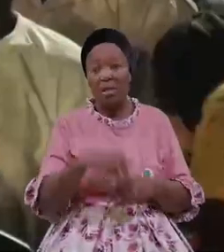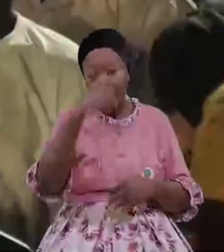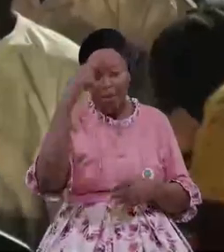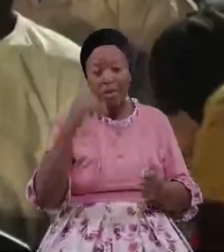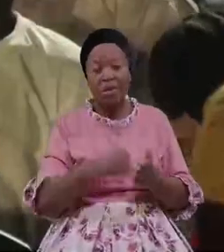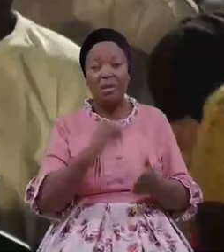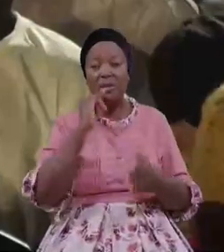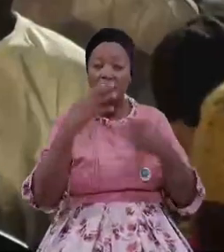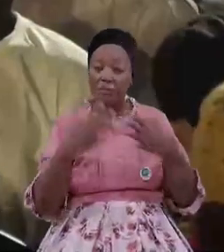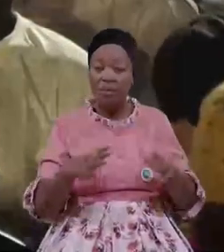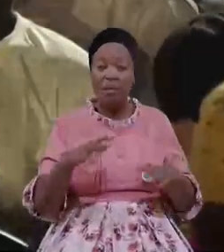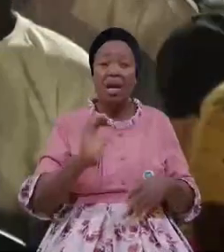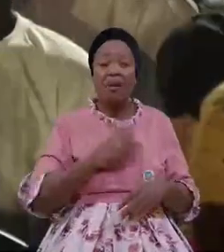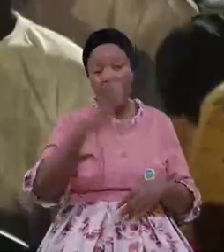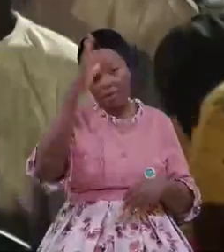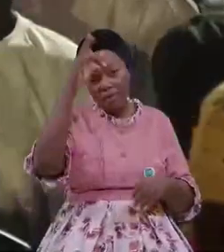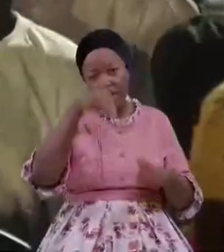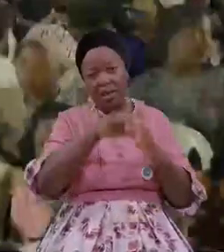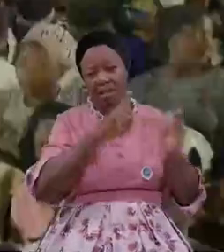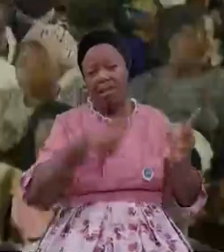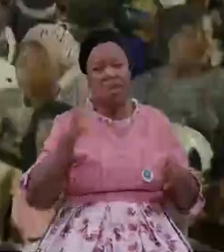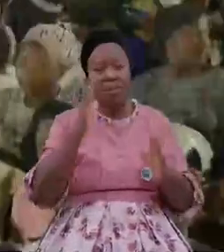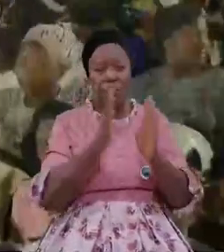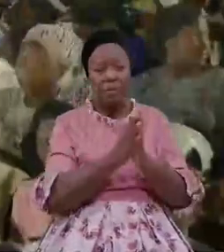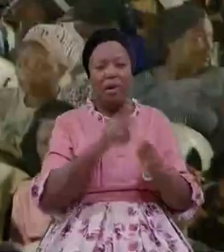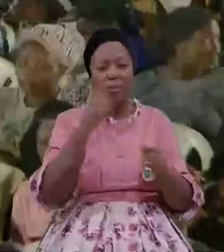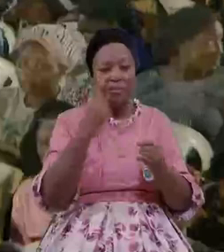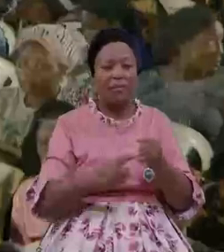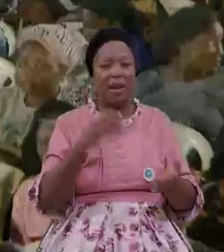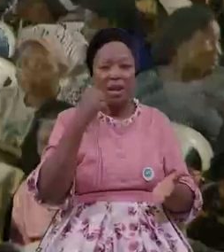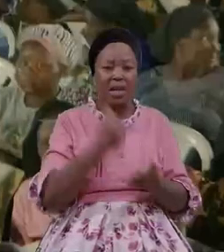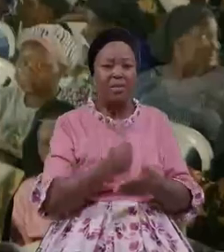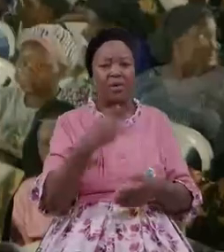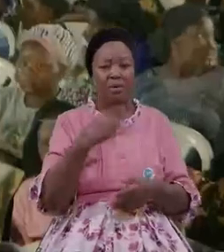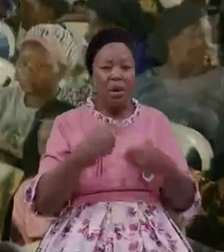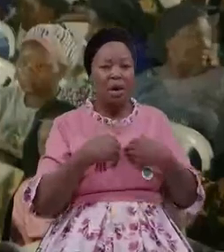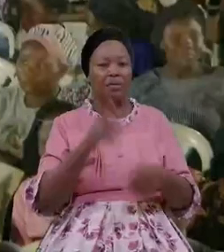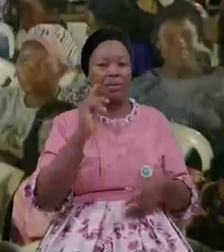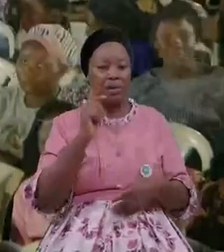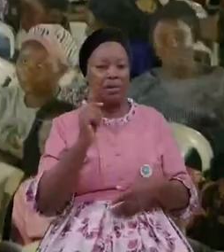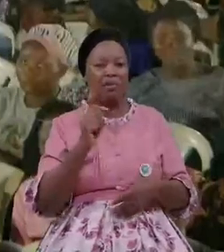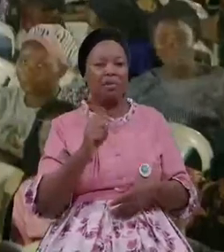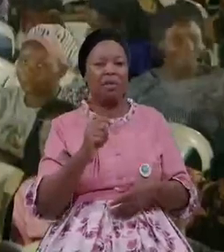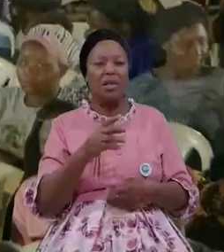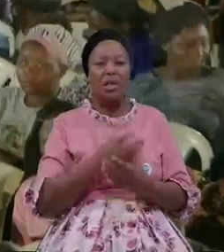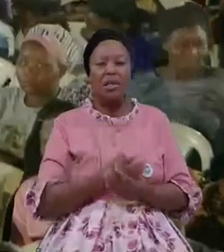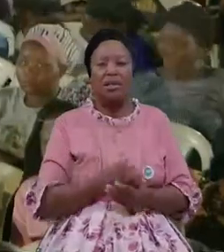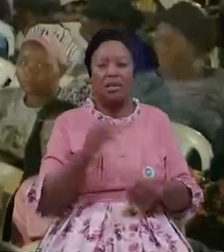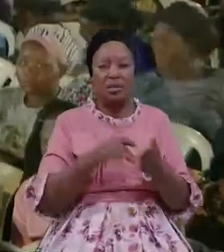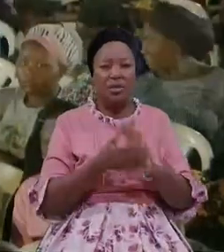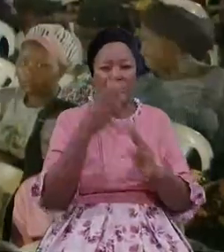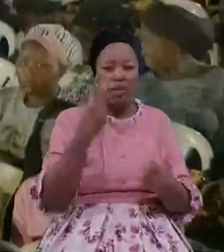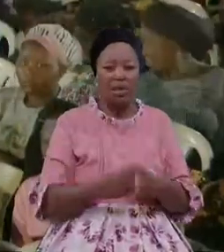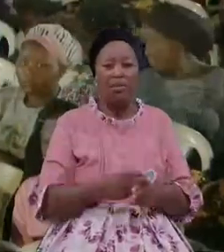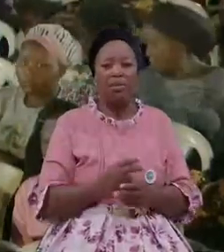tirez profit de cette dernière occasion pour avoir votre miracle au dernier M reste faut pas